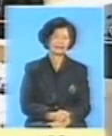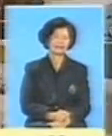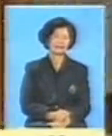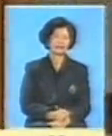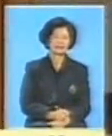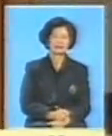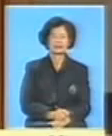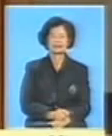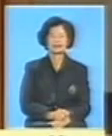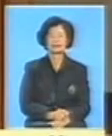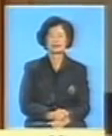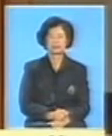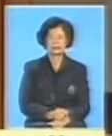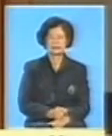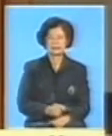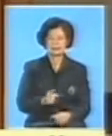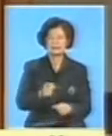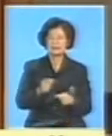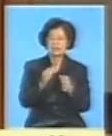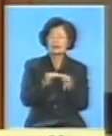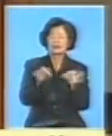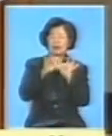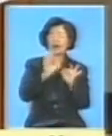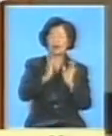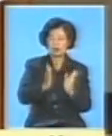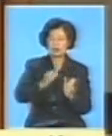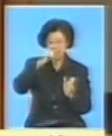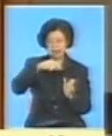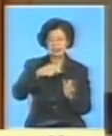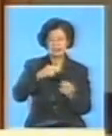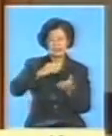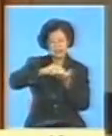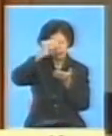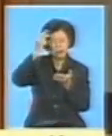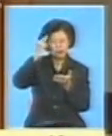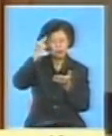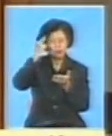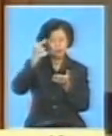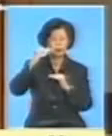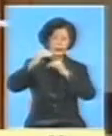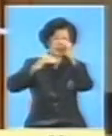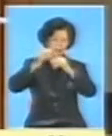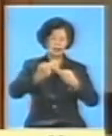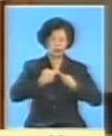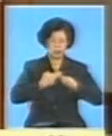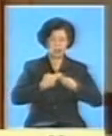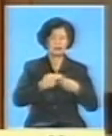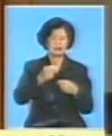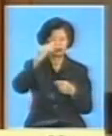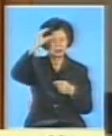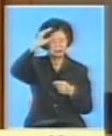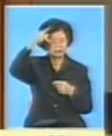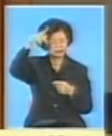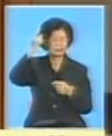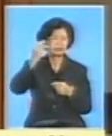นะครับเพราะฉะนั้นก็คงจะต้องพัฒนาคุณภาพคนไทยให้สามารถเรียนรู้พัฒนาตนเองโดยความคิดของเขาเองนะครับสติปัญญาเขาด้วย